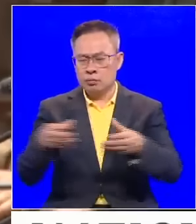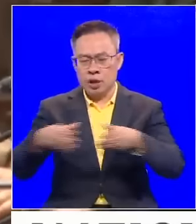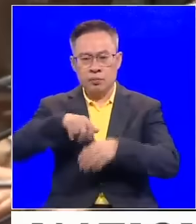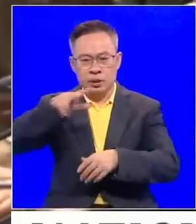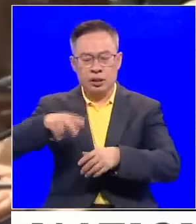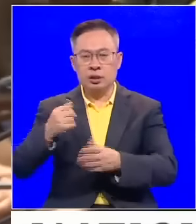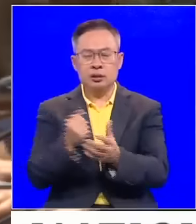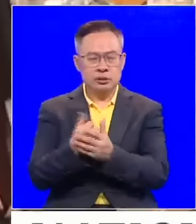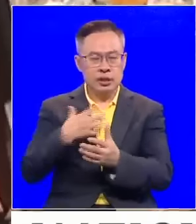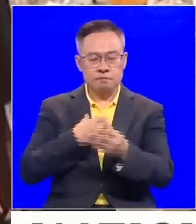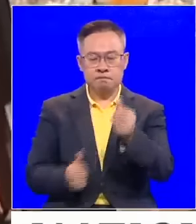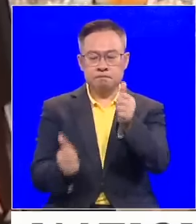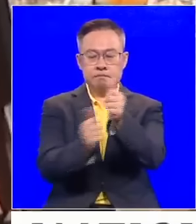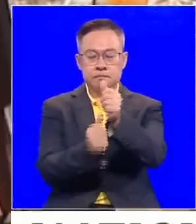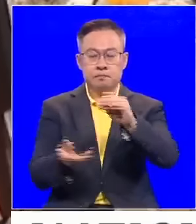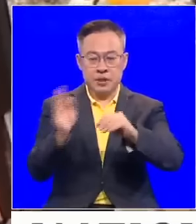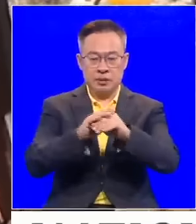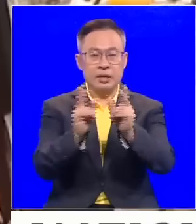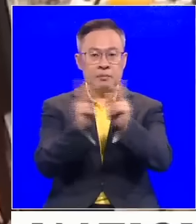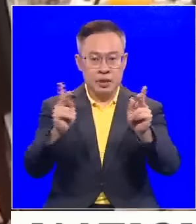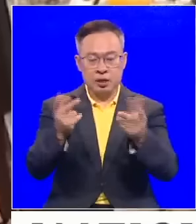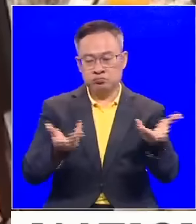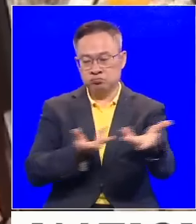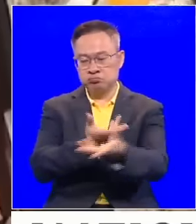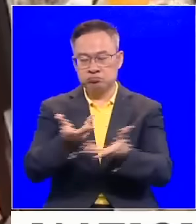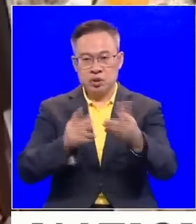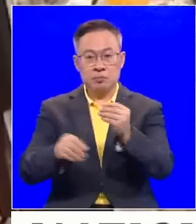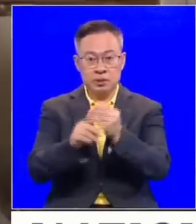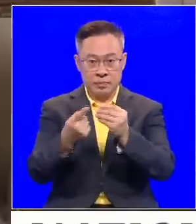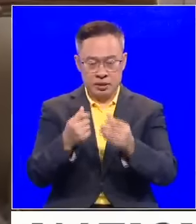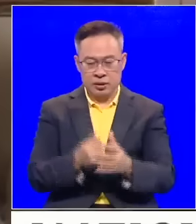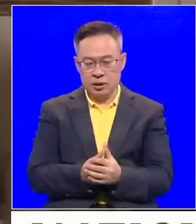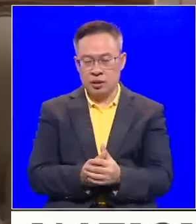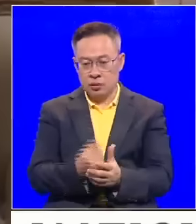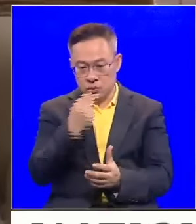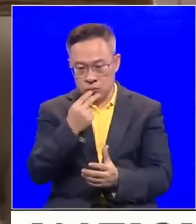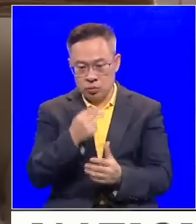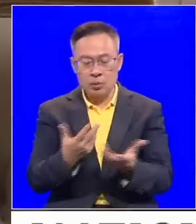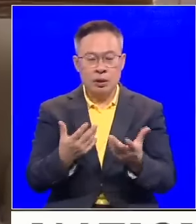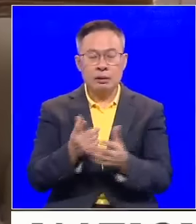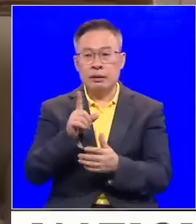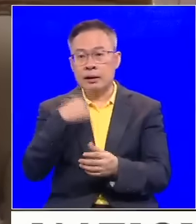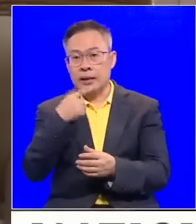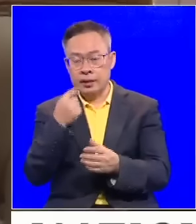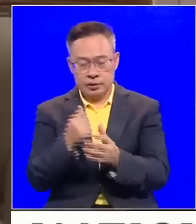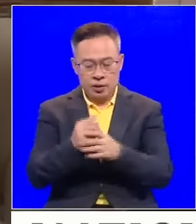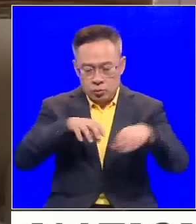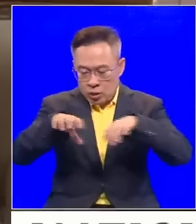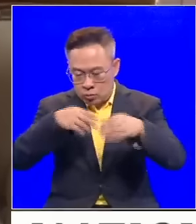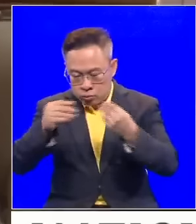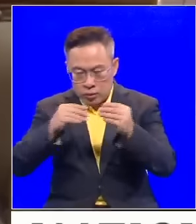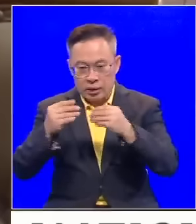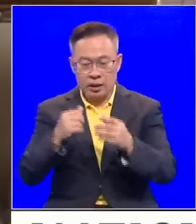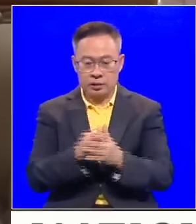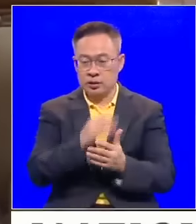งดุลในบอร์ดนี่แหละ7เสือนี่แหละนะครับ7เสือกลาโหมจะได้พอจะกำหนดทิศทางได้บ้างจาก1ใน6ก็อา